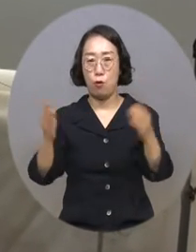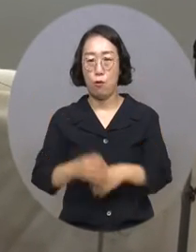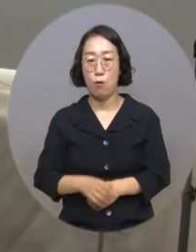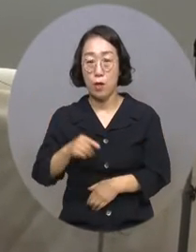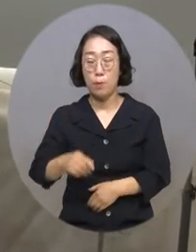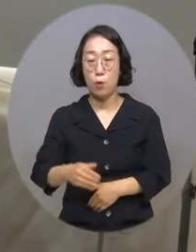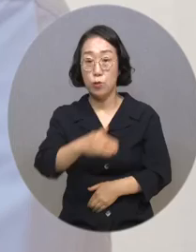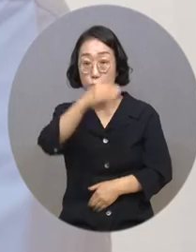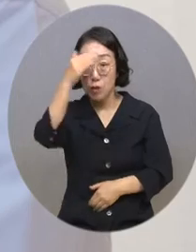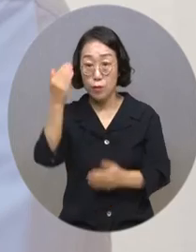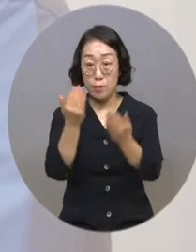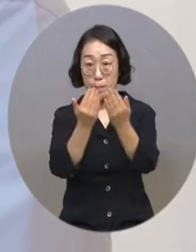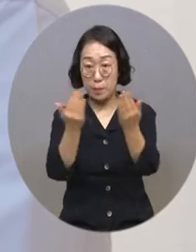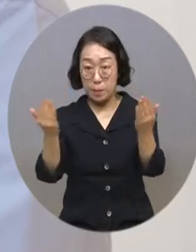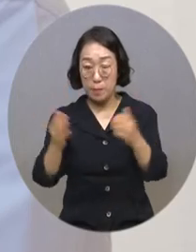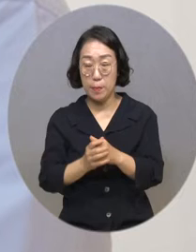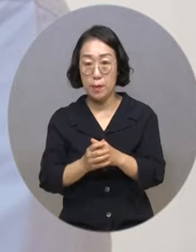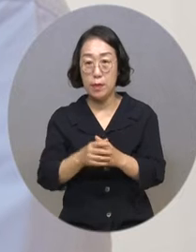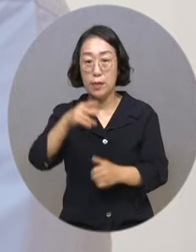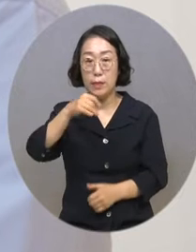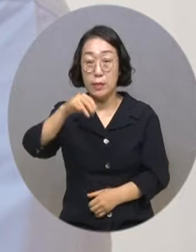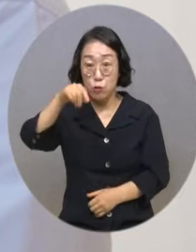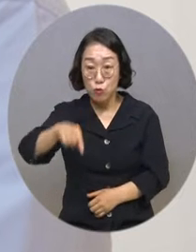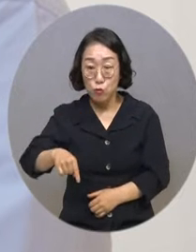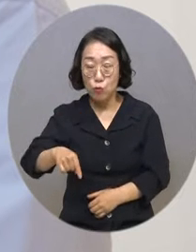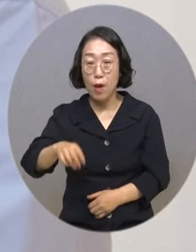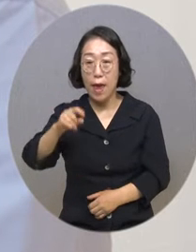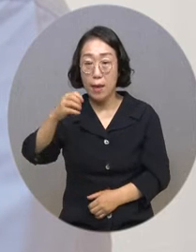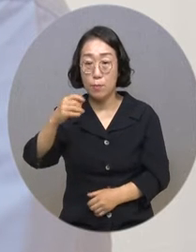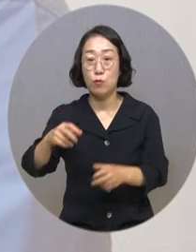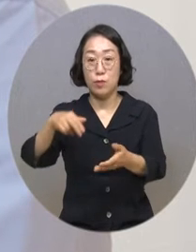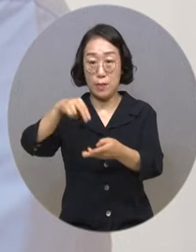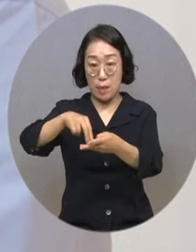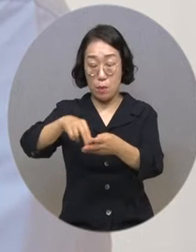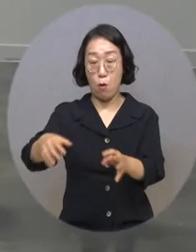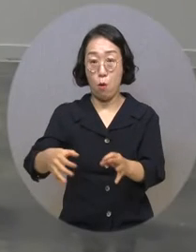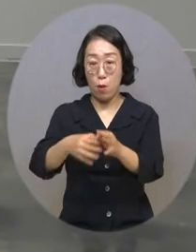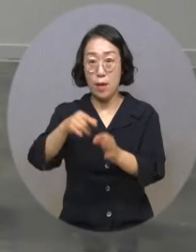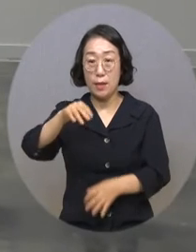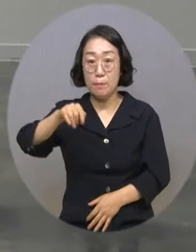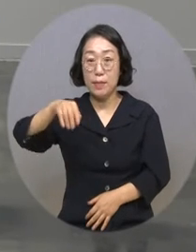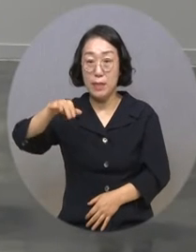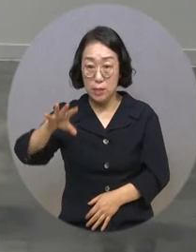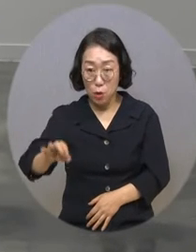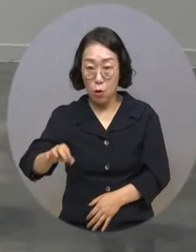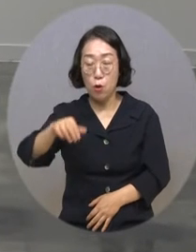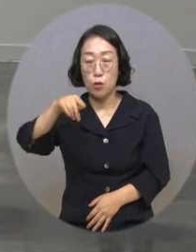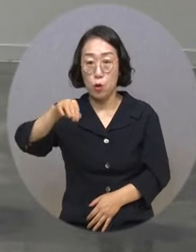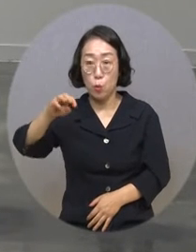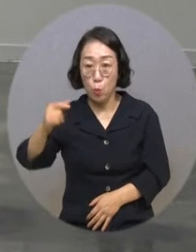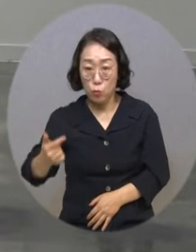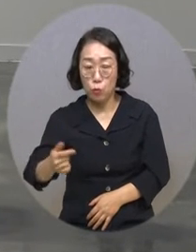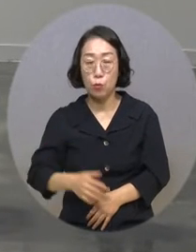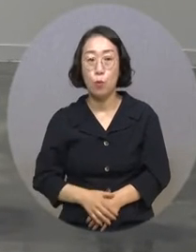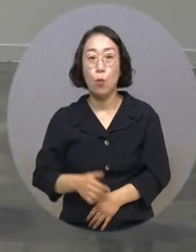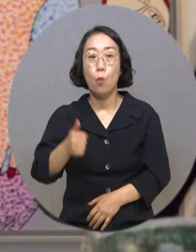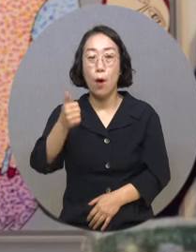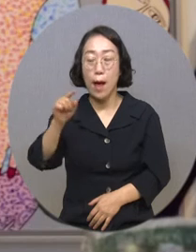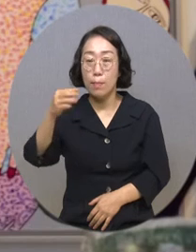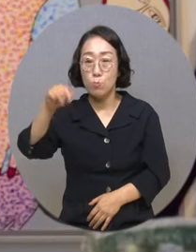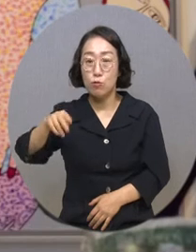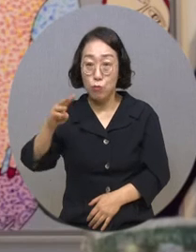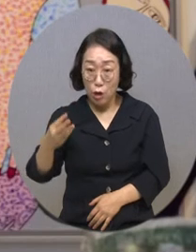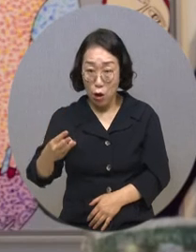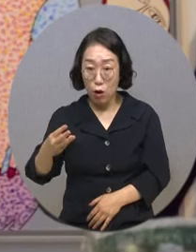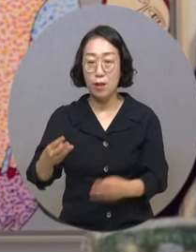이번 전시는 주식회사 c 우 경기에 입을 센터 소 김기정 정도 운 1불 작가의 작품 중